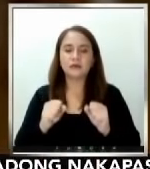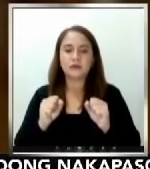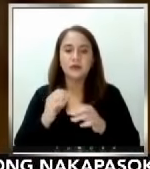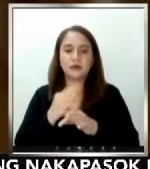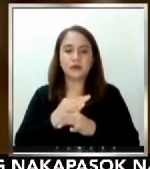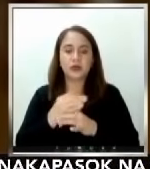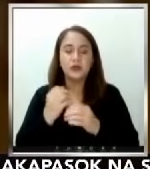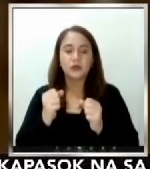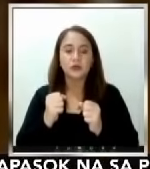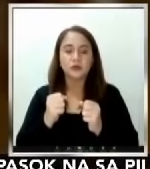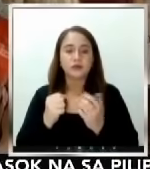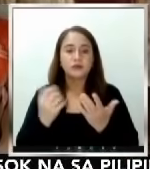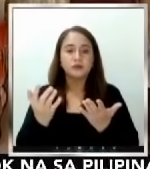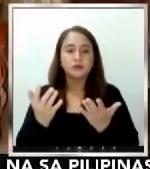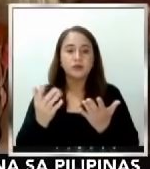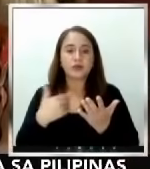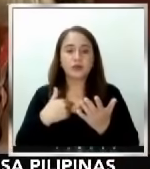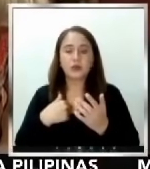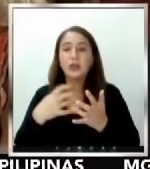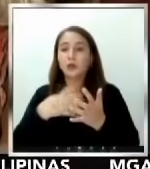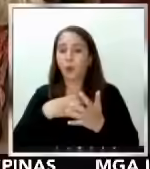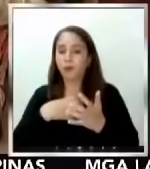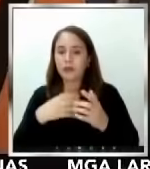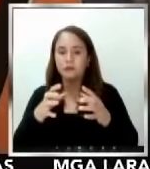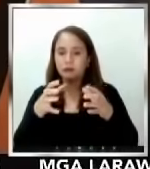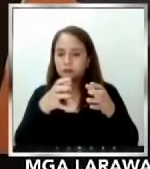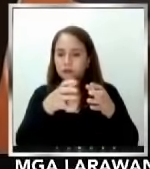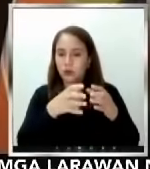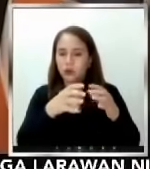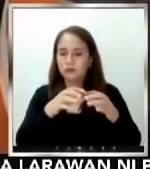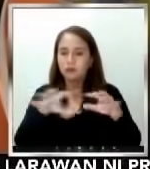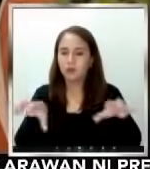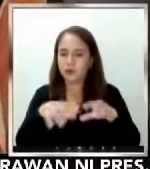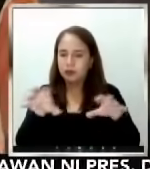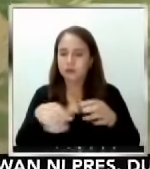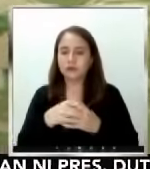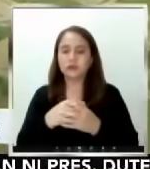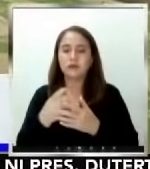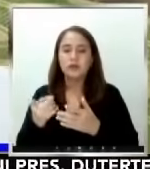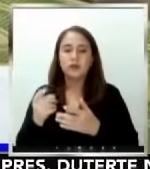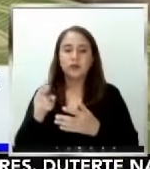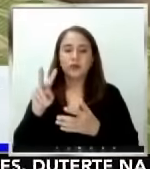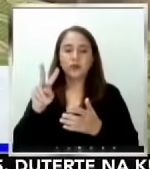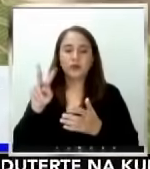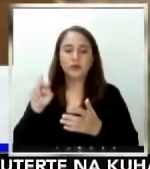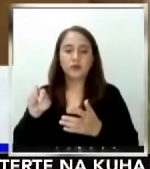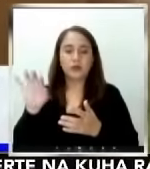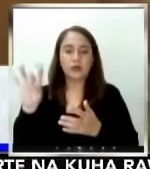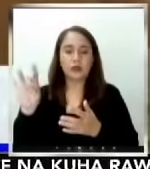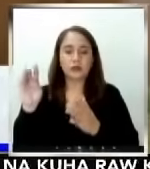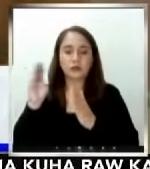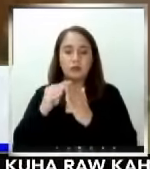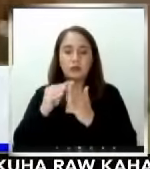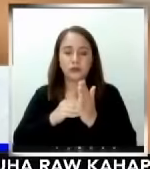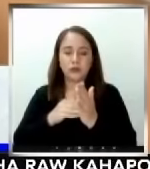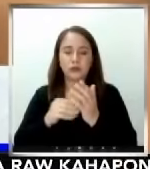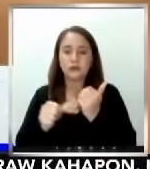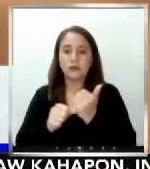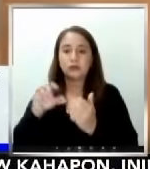the grievance committee. 2.48 million ang beneficiaries na kailangan bigyan ng ayuda ng Quezon